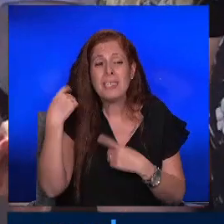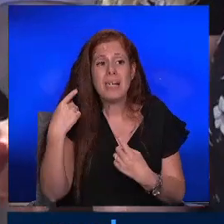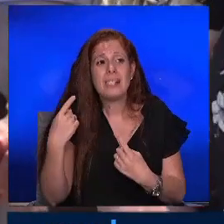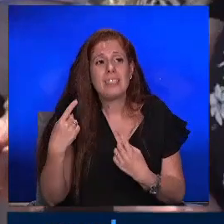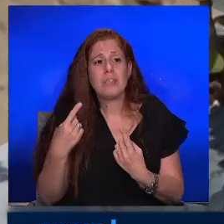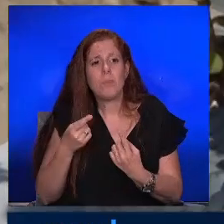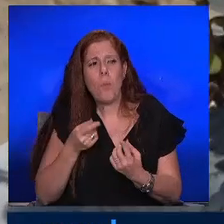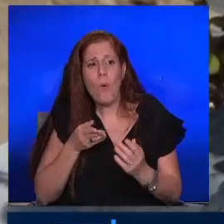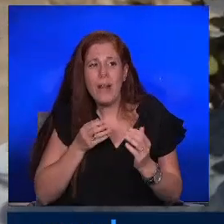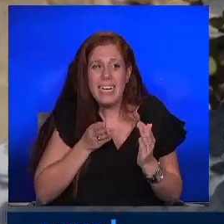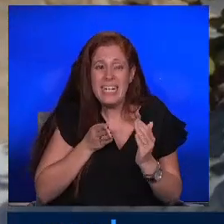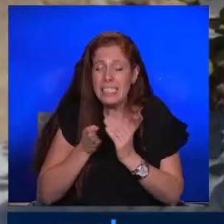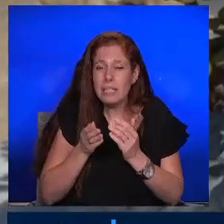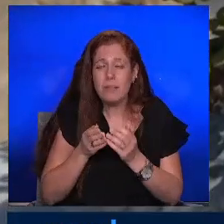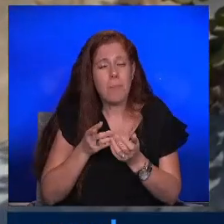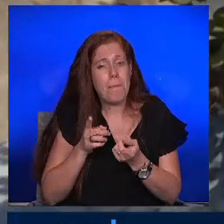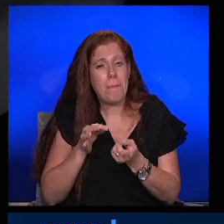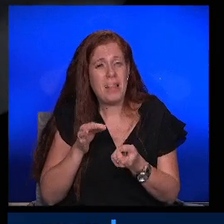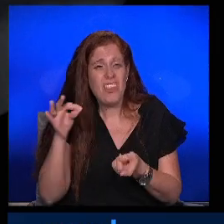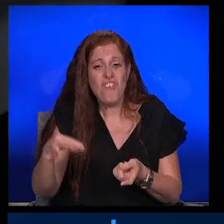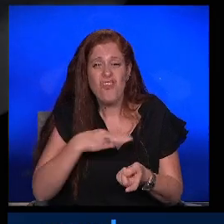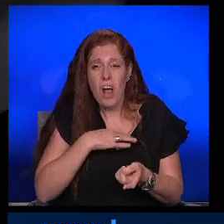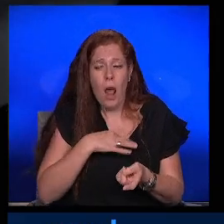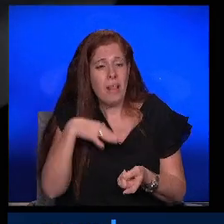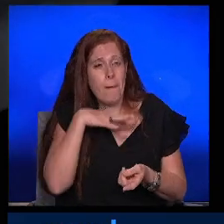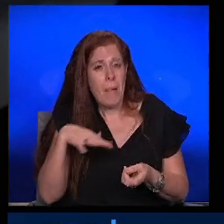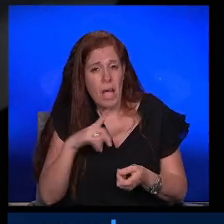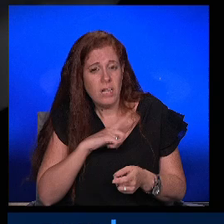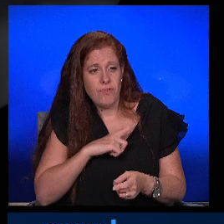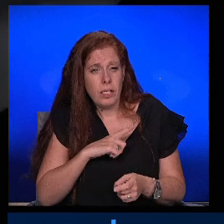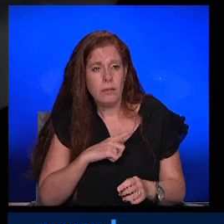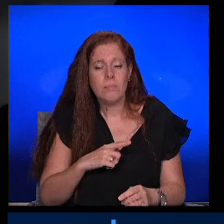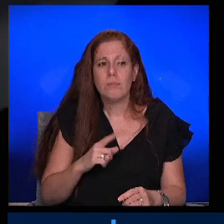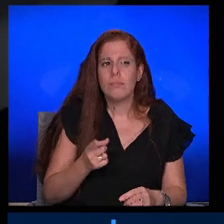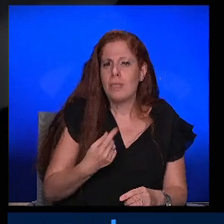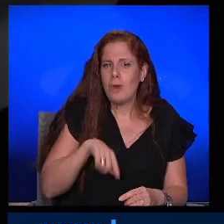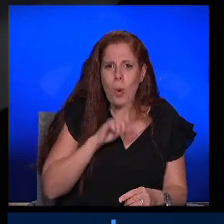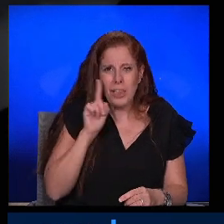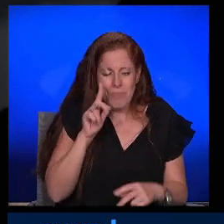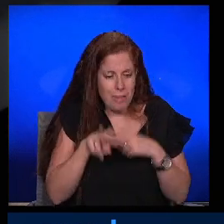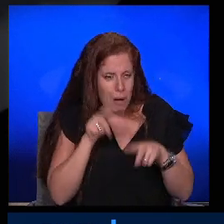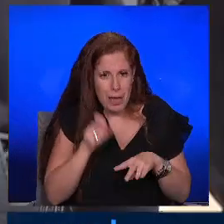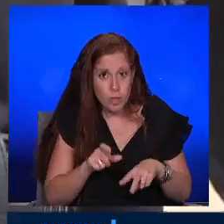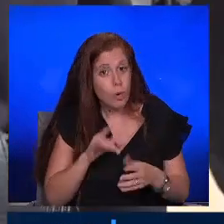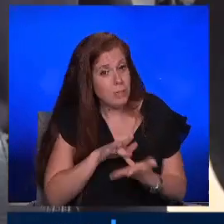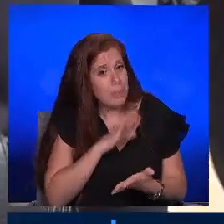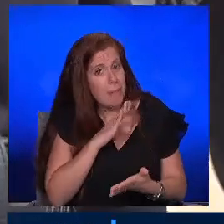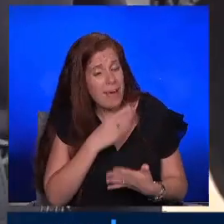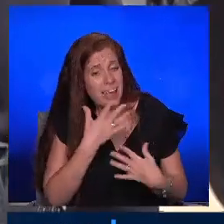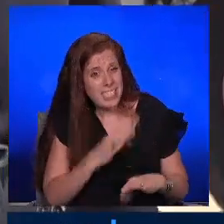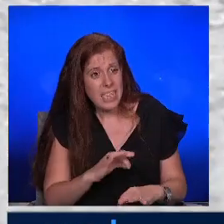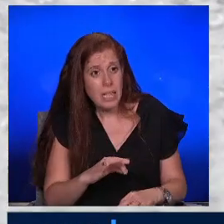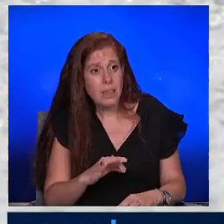על ידי מערכת צבאית. אם כצבא אנחנו לא יודעים לגבות האנשים שלנו, אז אנחנו נמצאים בבעיה מאוד מאוד רצינית. כי בלי